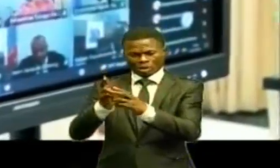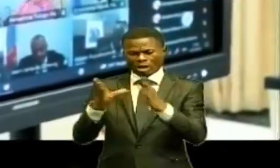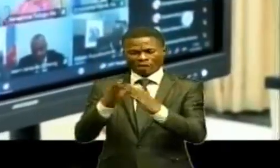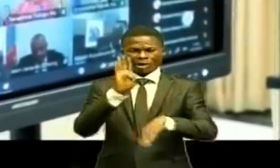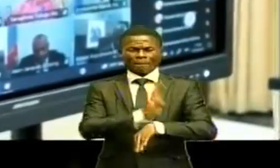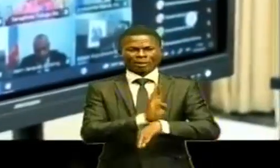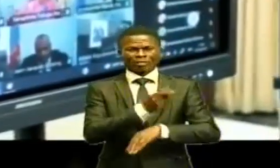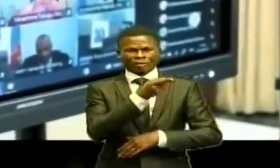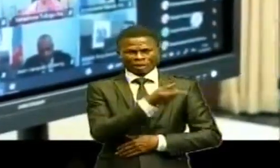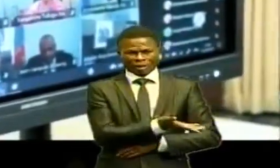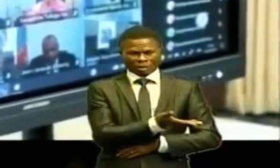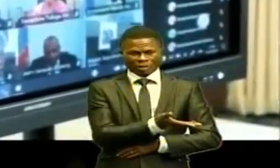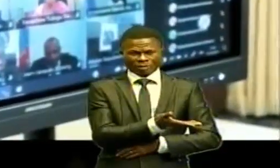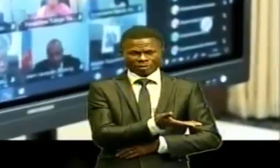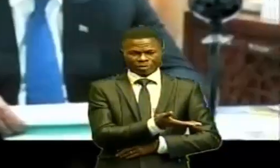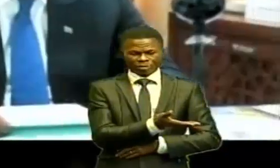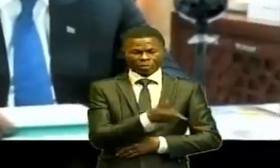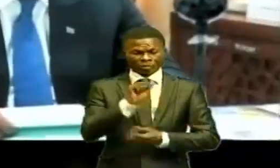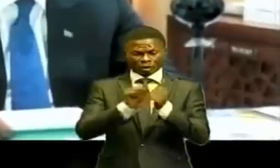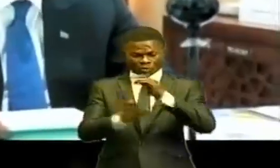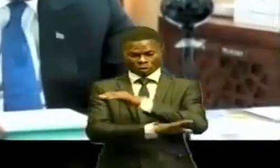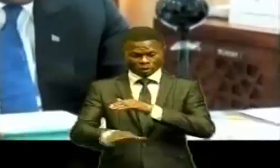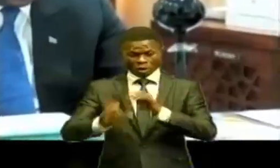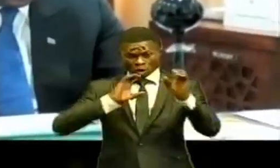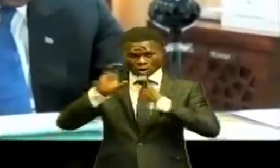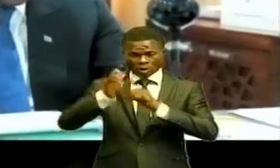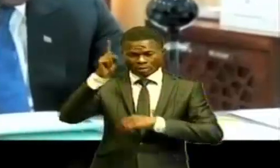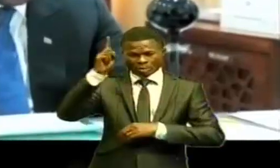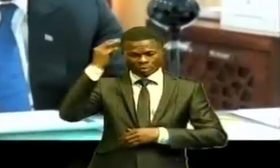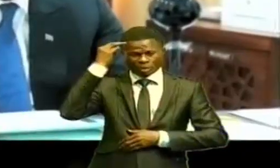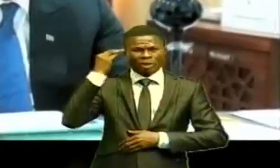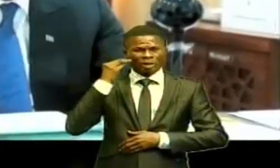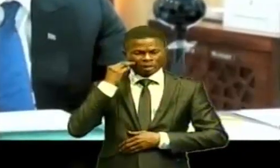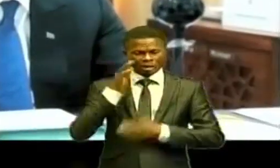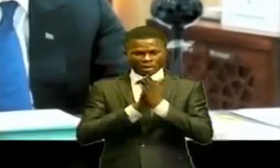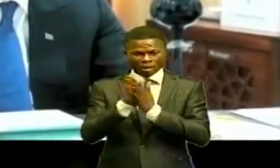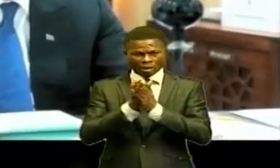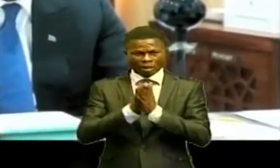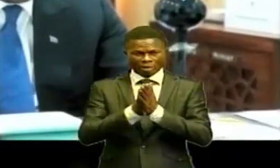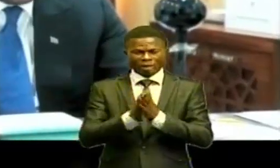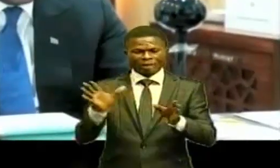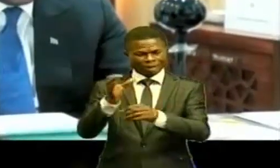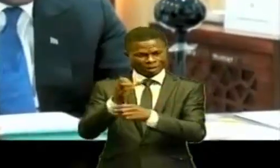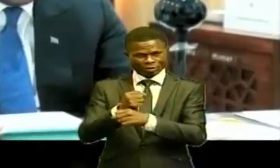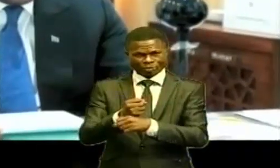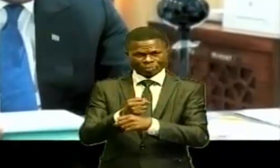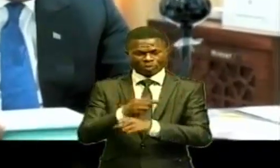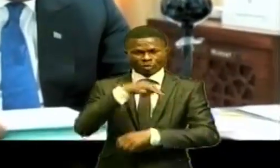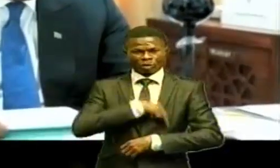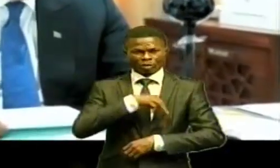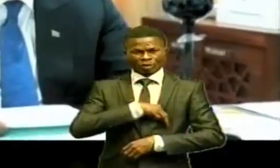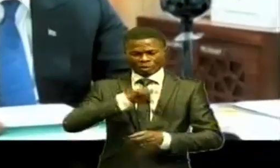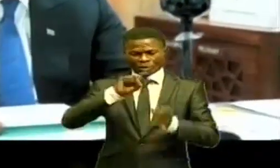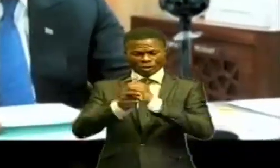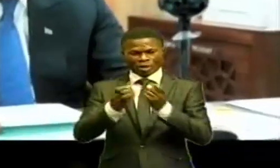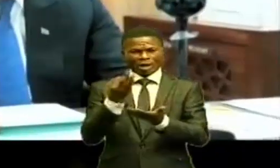voisins. Les derniers points de la communication du Premier ministre a porté sur la conclusion de la mission des revues du